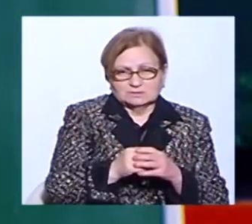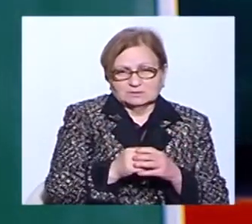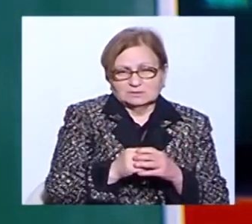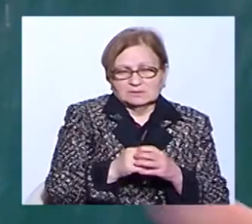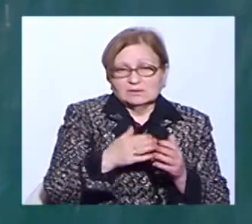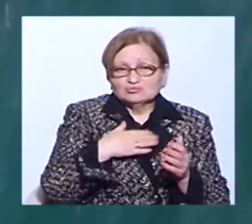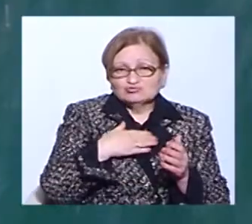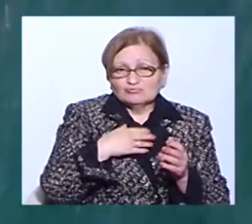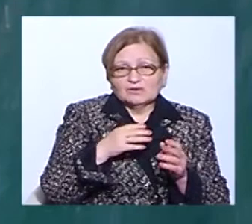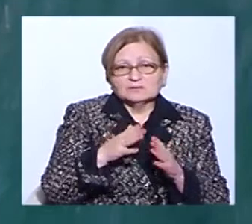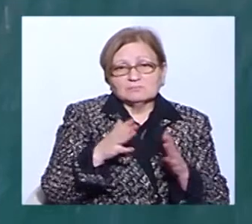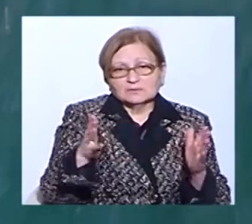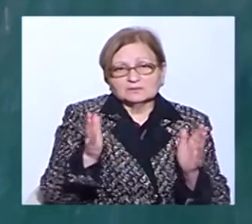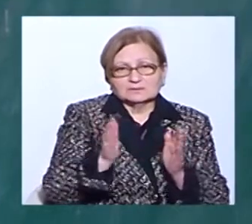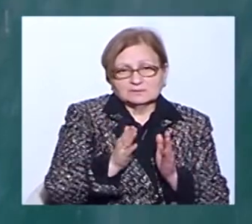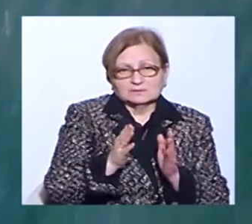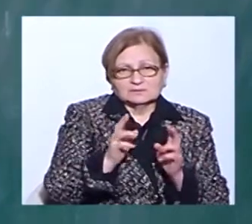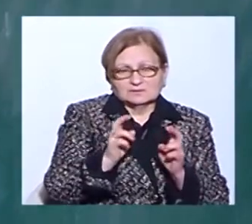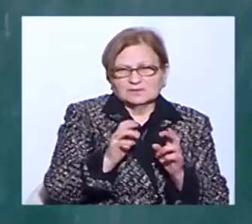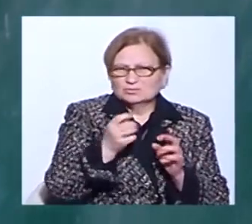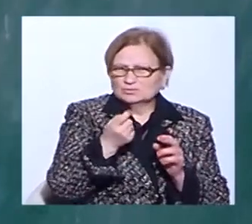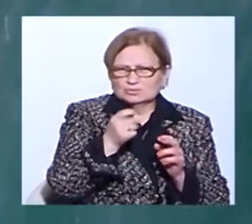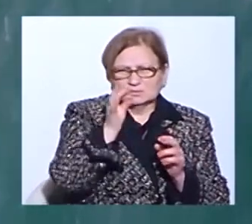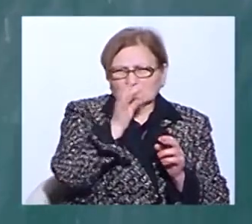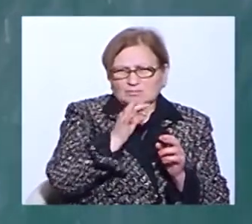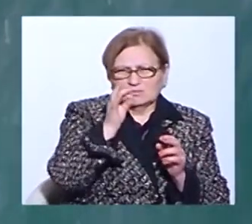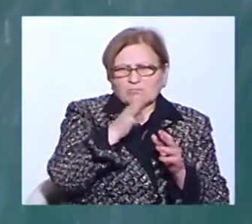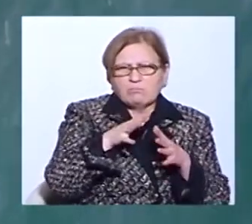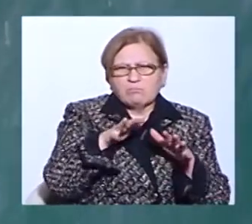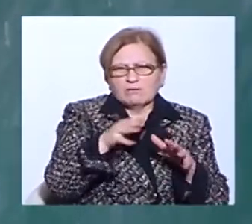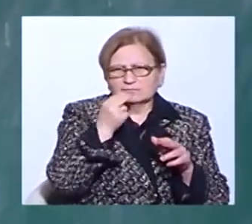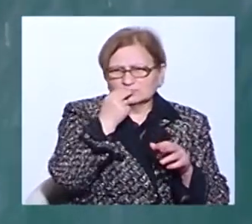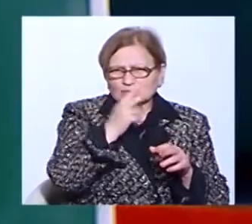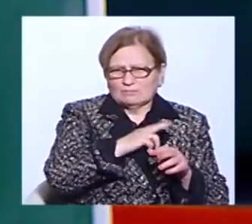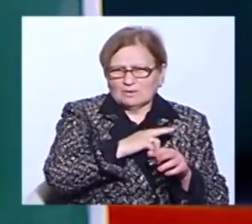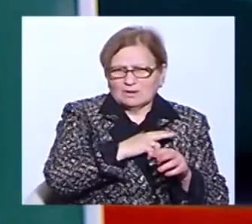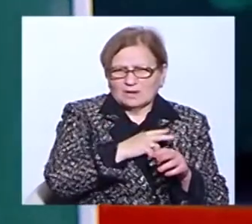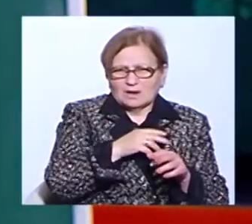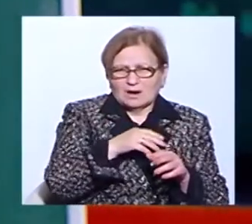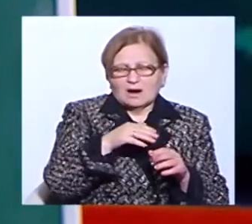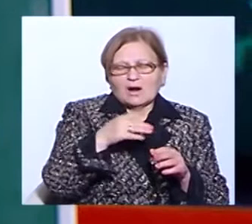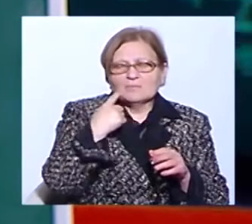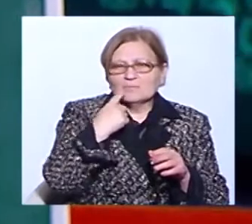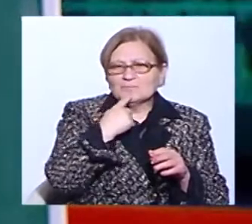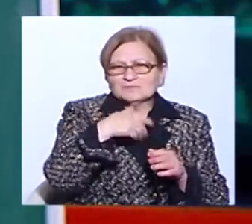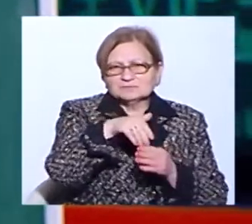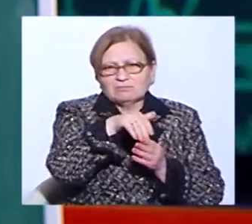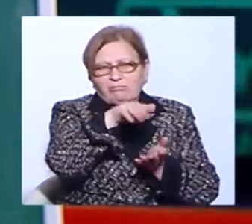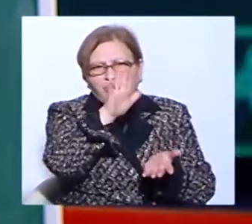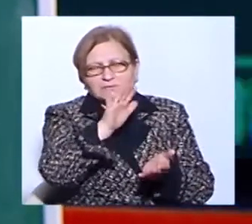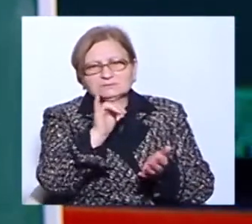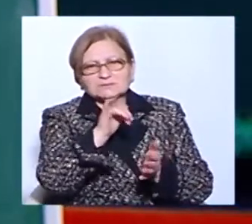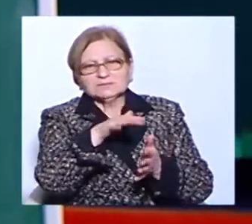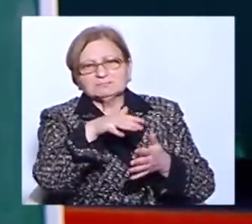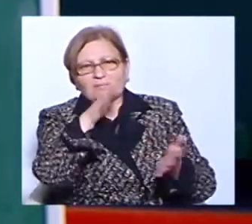ჩვენი მეტნაკლებობის ნიშანი ცოტა 40-ა, ბევრი ჭამა უყარს. ამიტომაც პირს იქით აღებს, საითაც ბევრია.